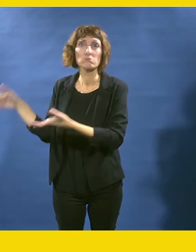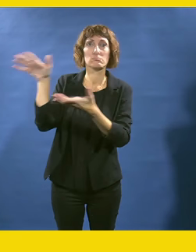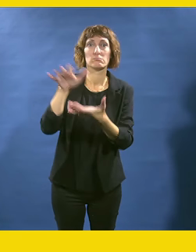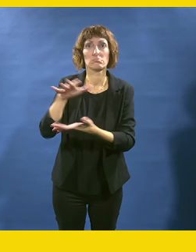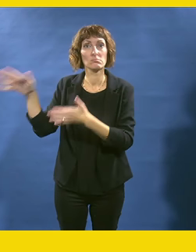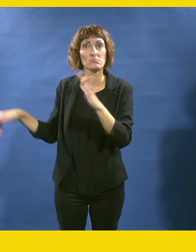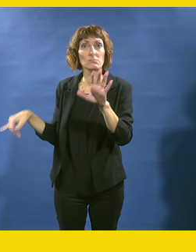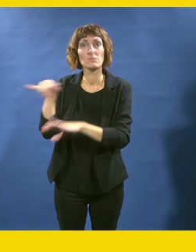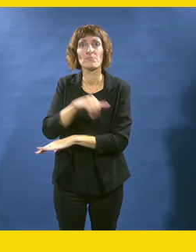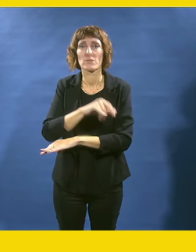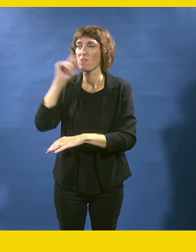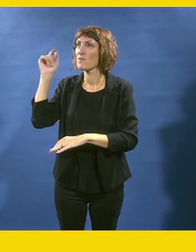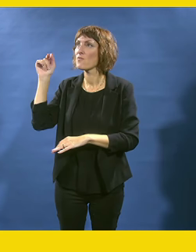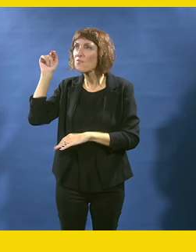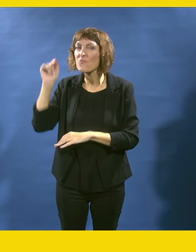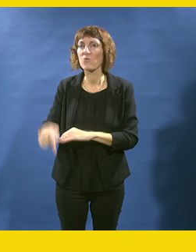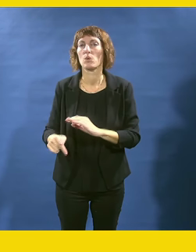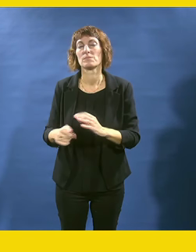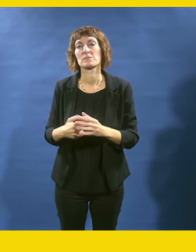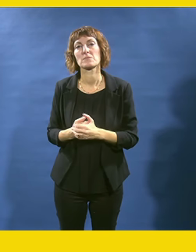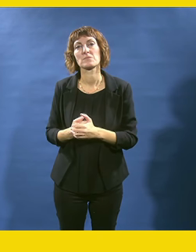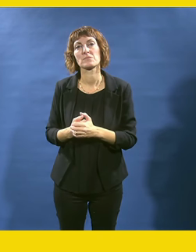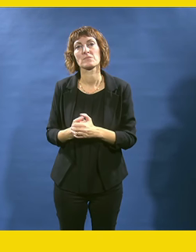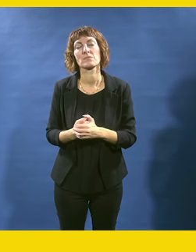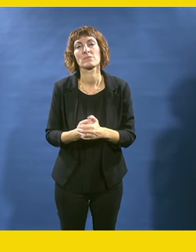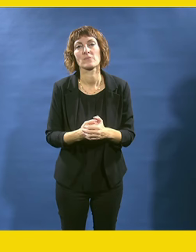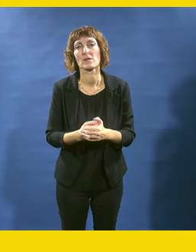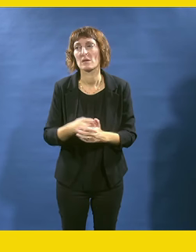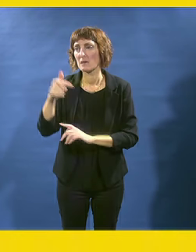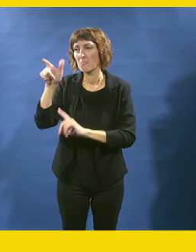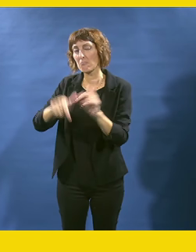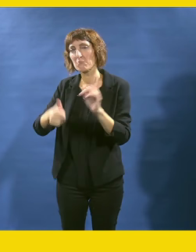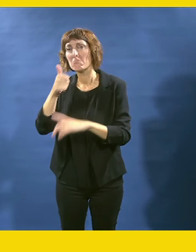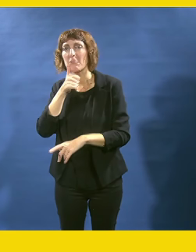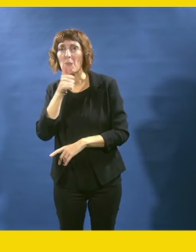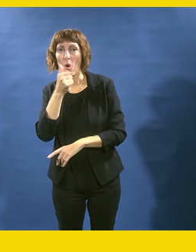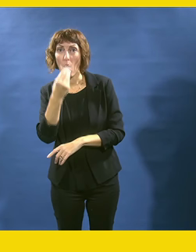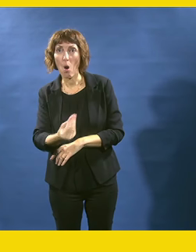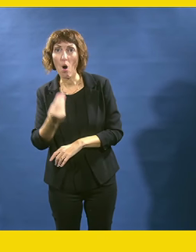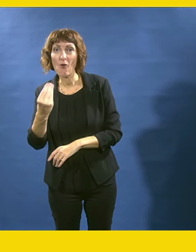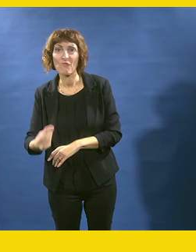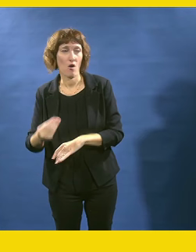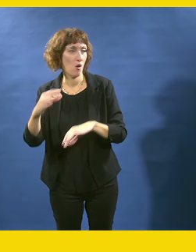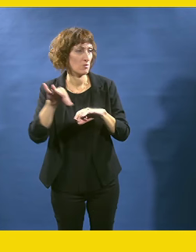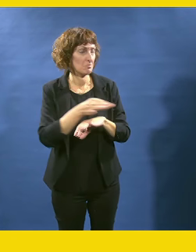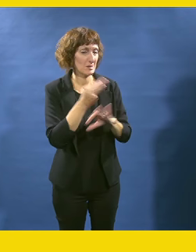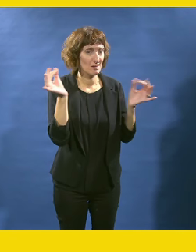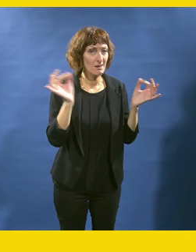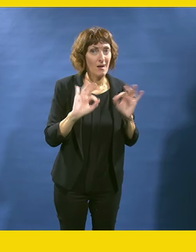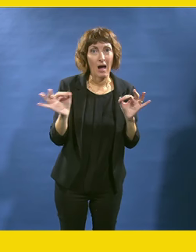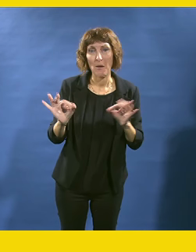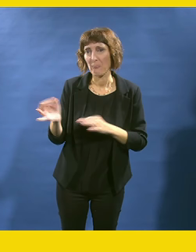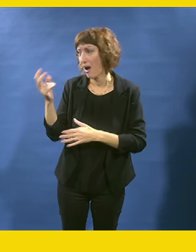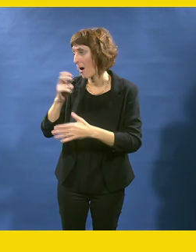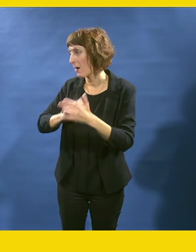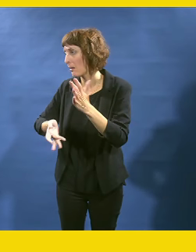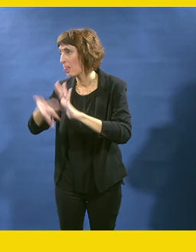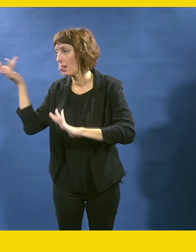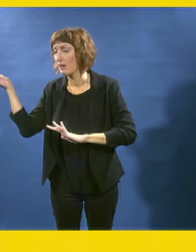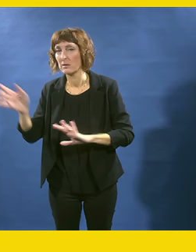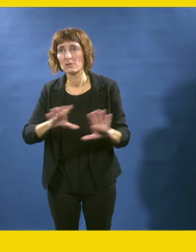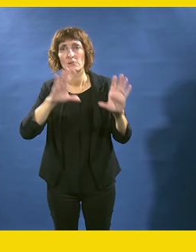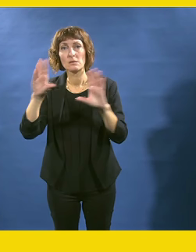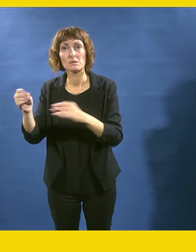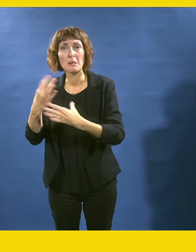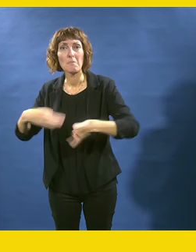Alleinerziehende Mutter, Kinder, die in Nachbarländern zur Flucht gesucht haben, sind in Not. Diejenigen, die in Afghanistan